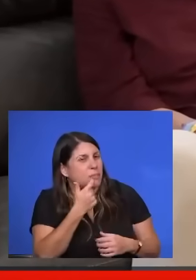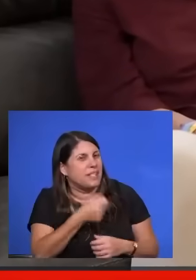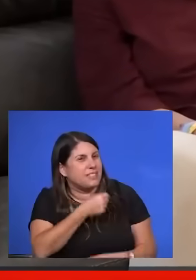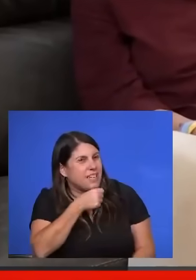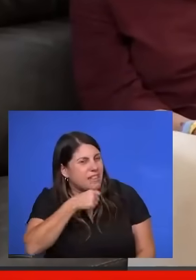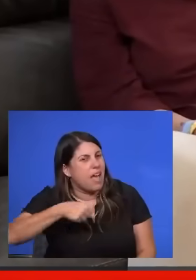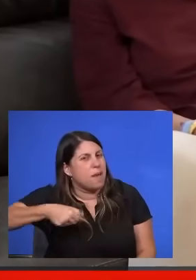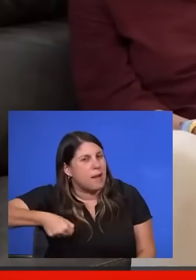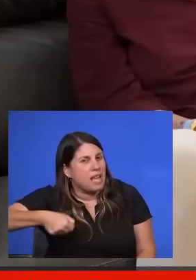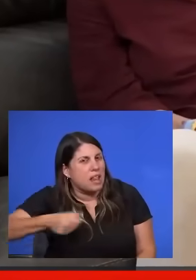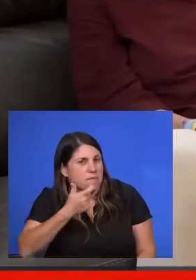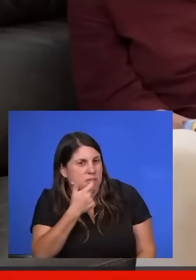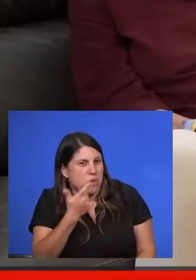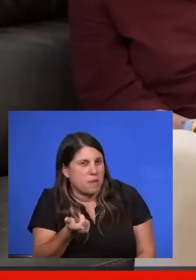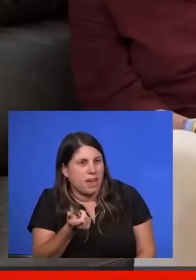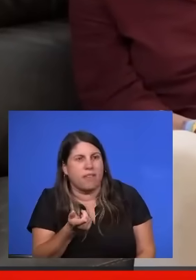זה